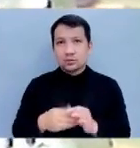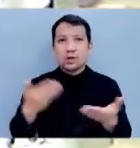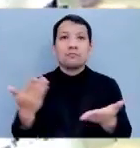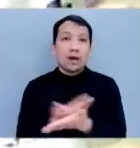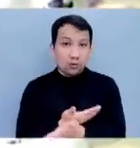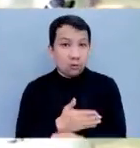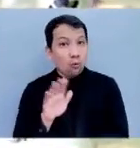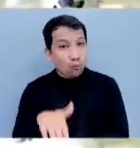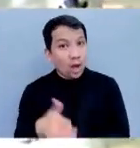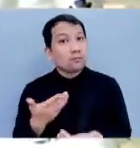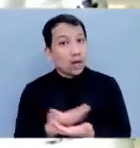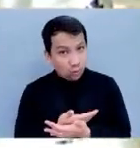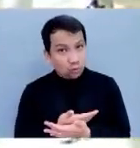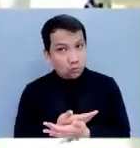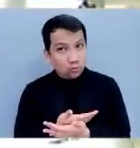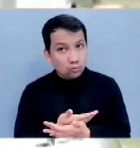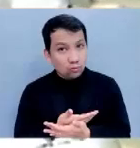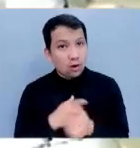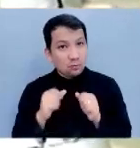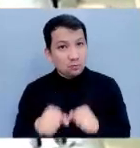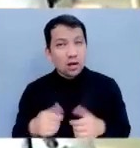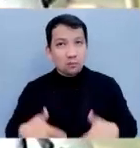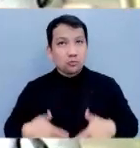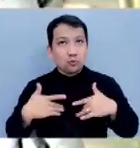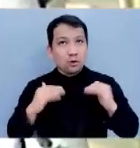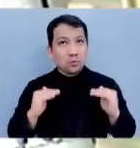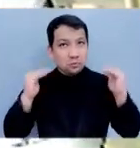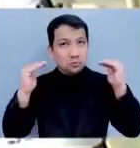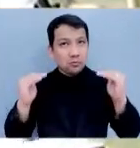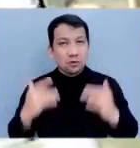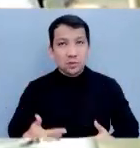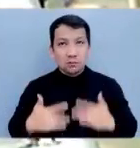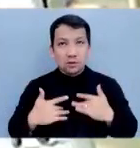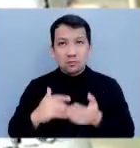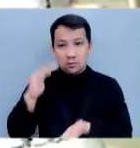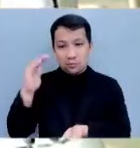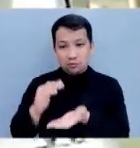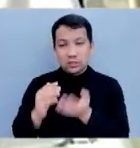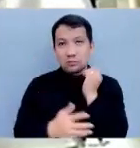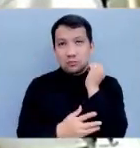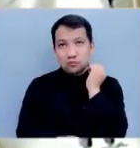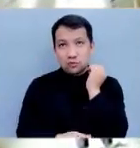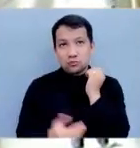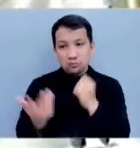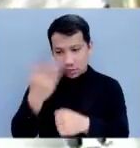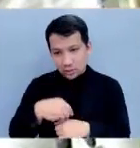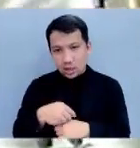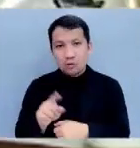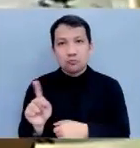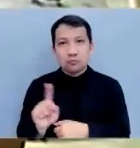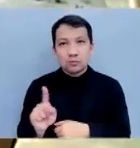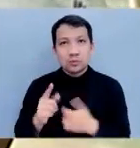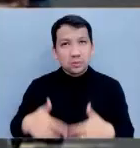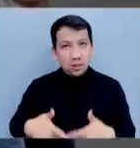Medyo baka mamaya umangat ng konti ang buhay ng mga Pilipino. Mabawasan ang kahirapan, gumanda ang buhay